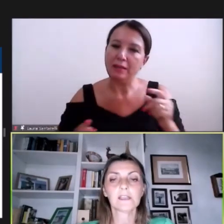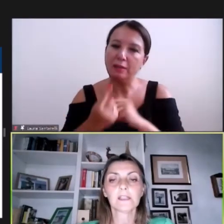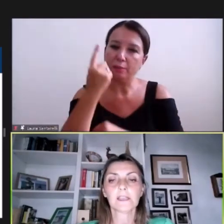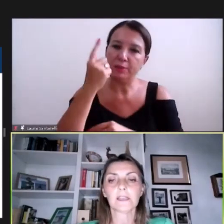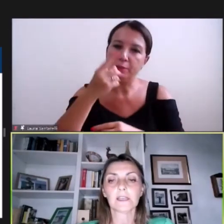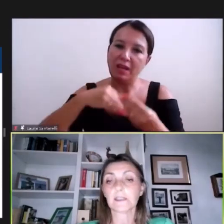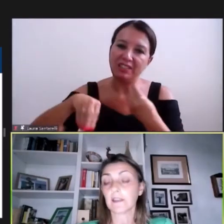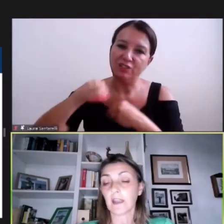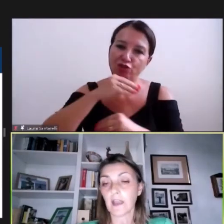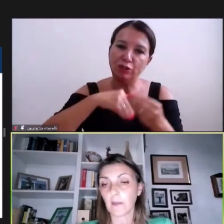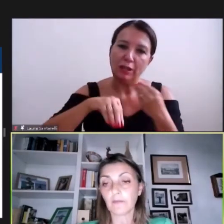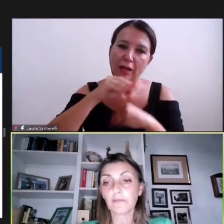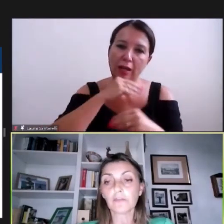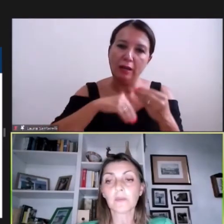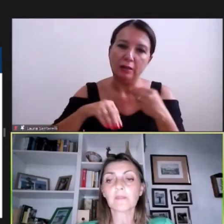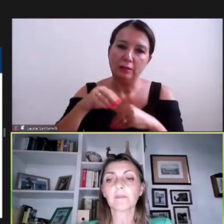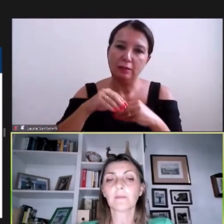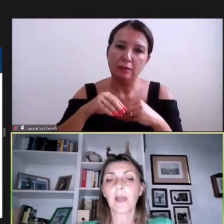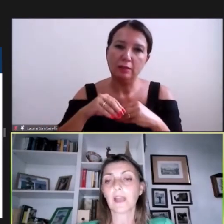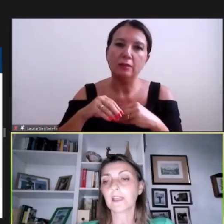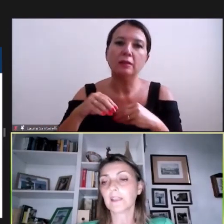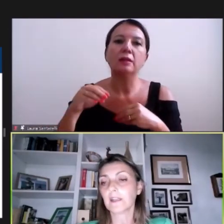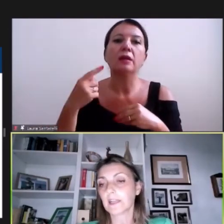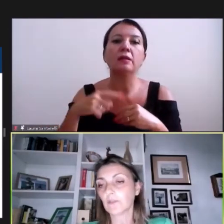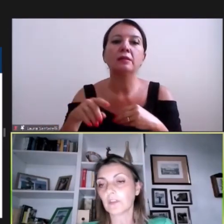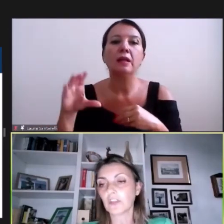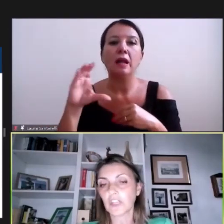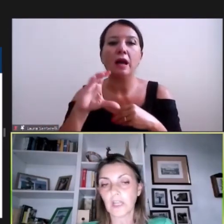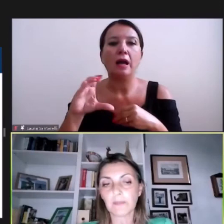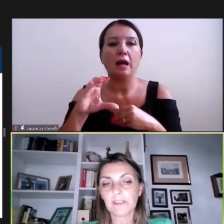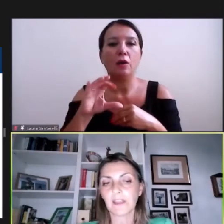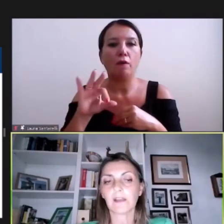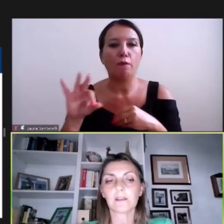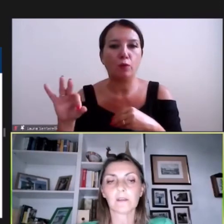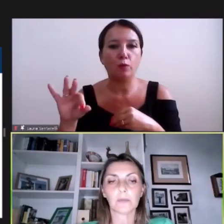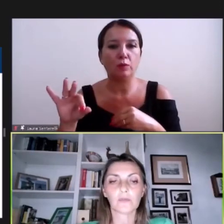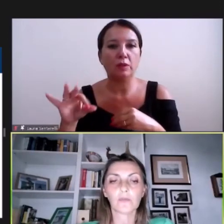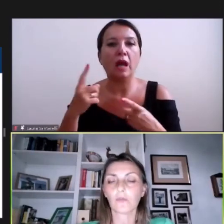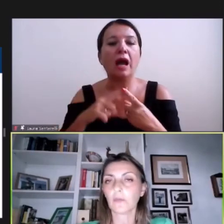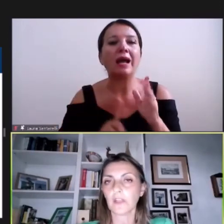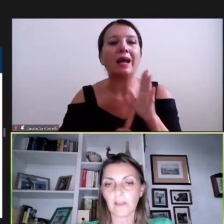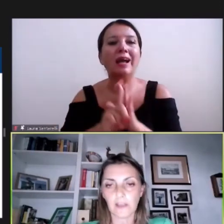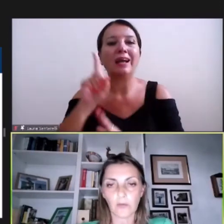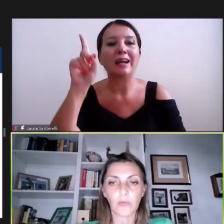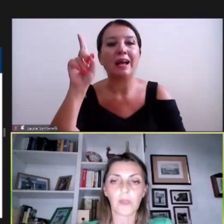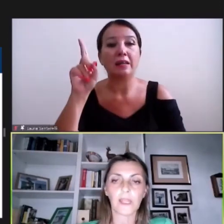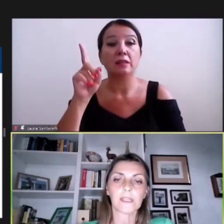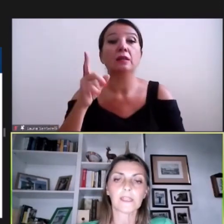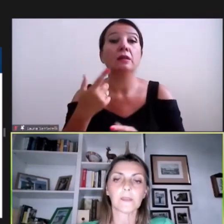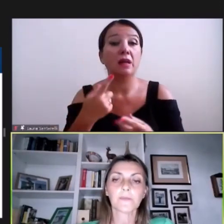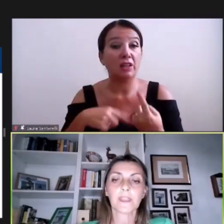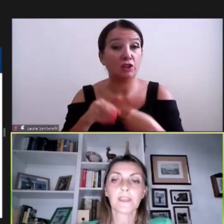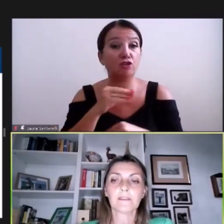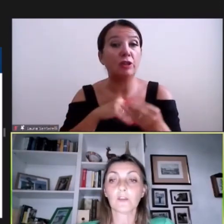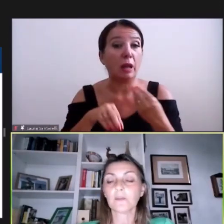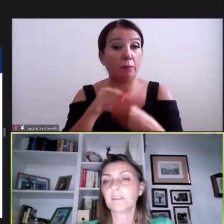riciclata, della carbon footprint, ma anche del grado di riciclabilità post consumo delle varie componenti. Siccome si